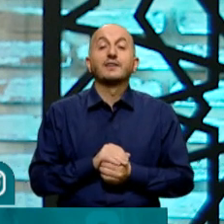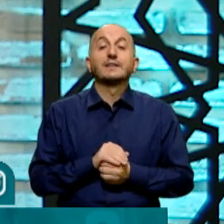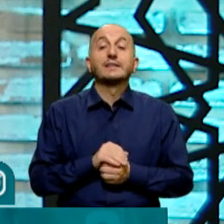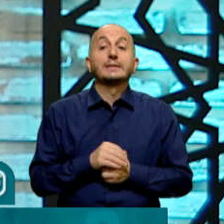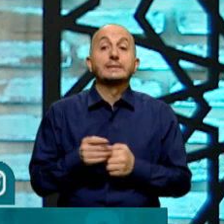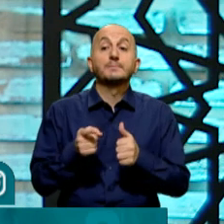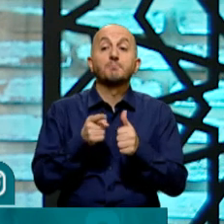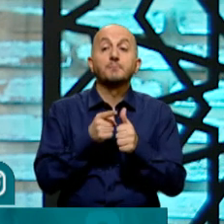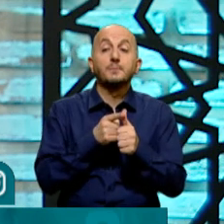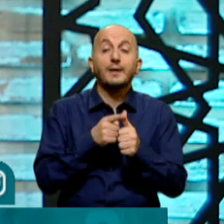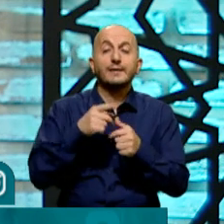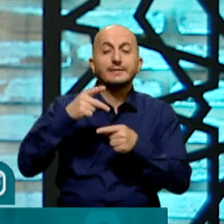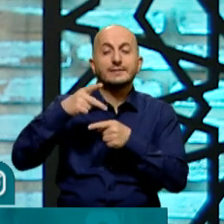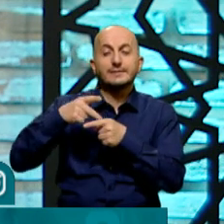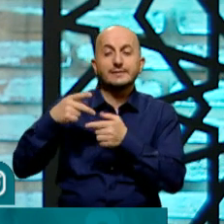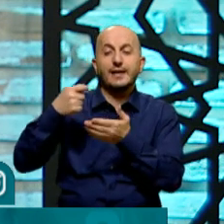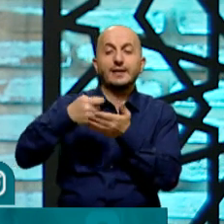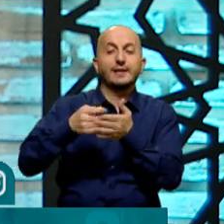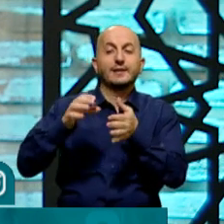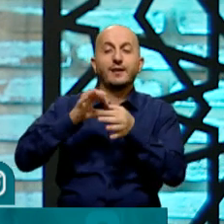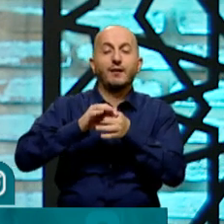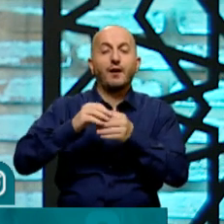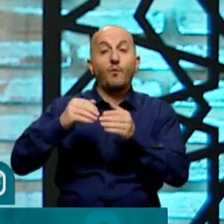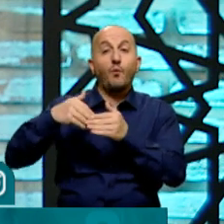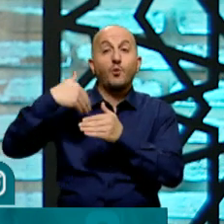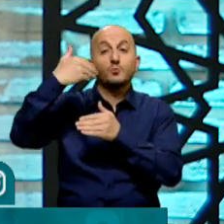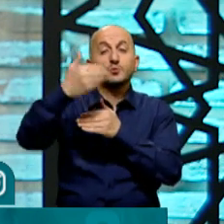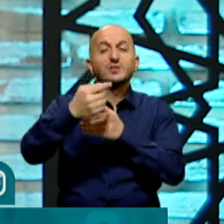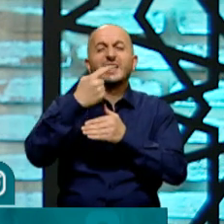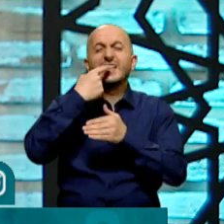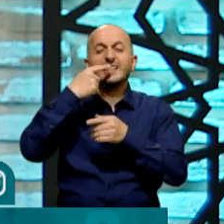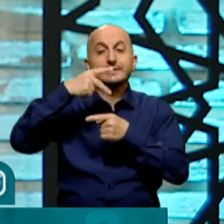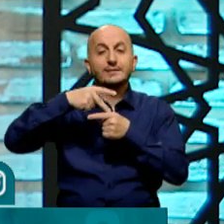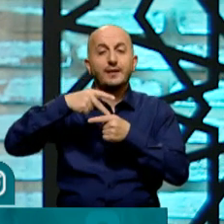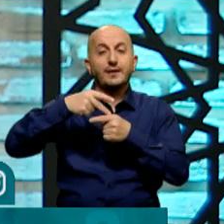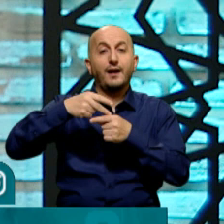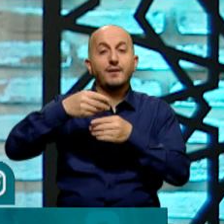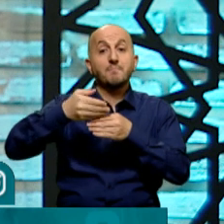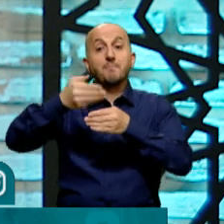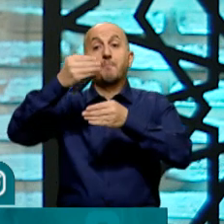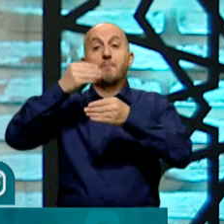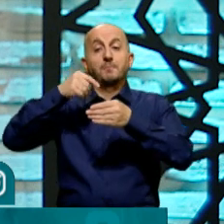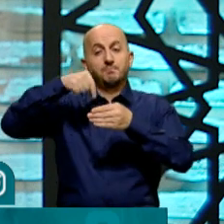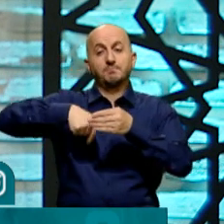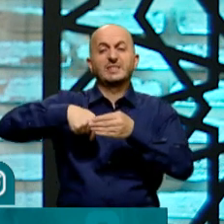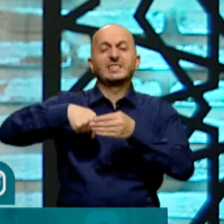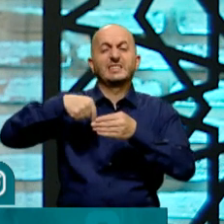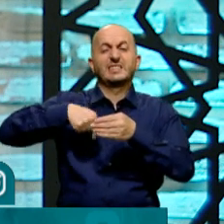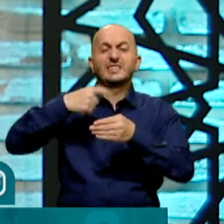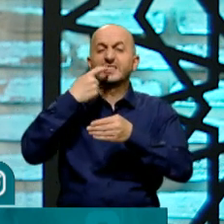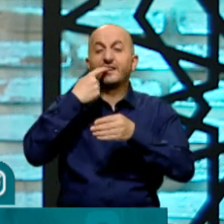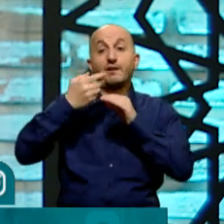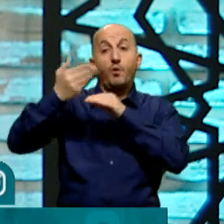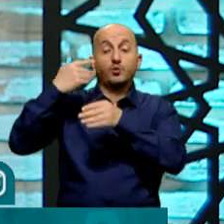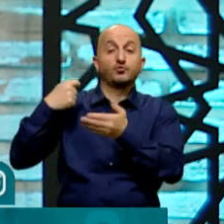Estağfurullah. Birincisi zekatla ilgili. Önümüzdeki yılın zekatı bir sene önce verilebilir